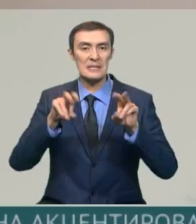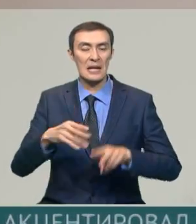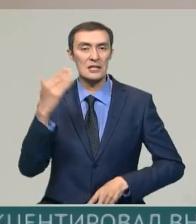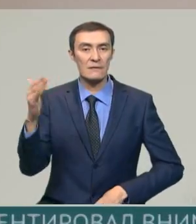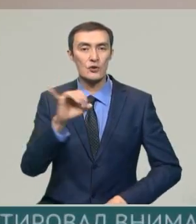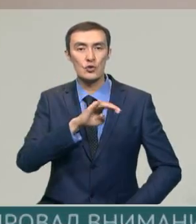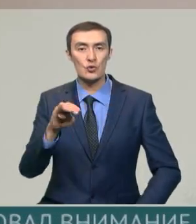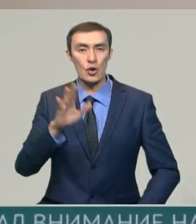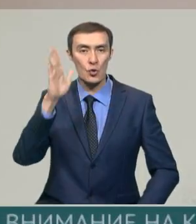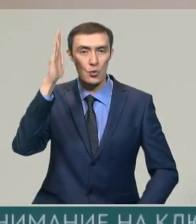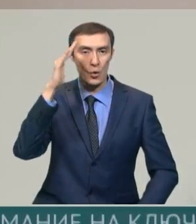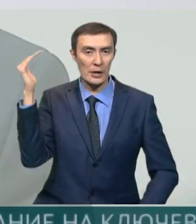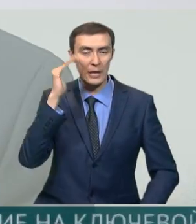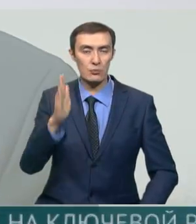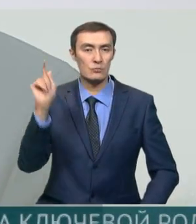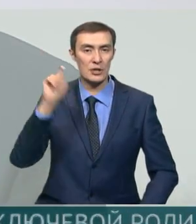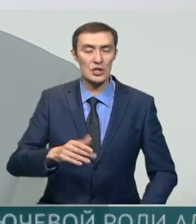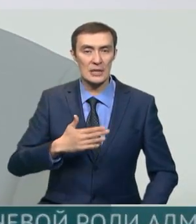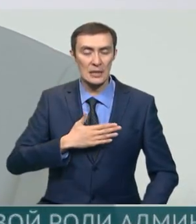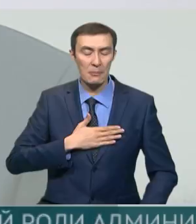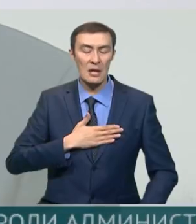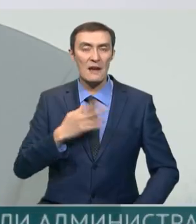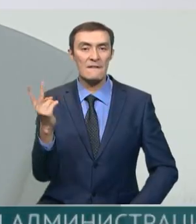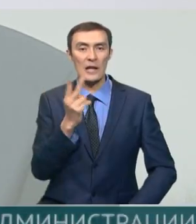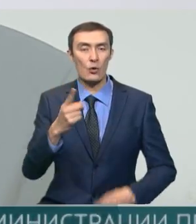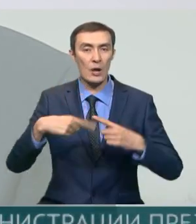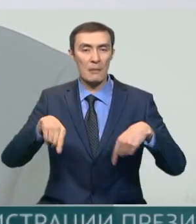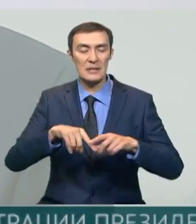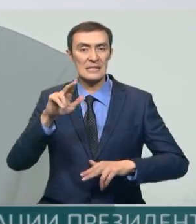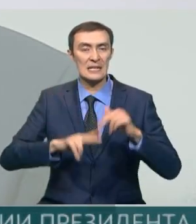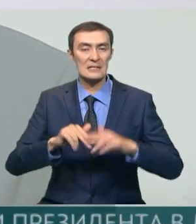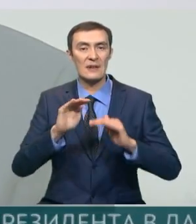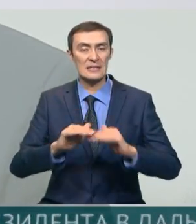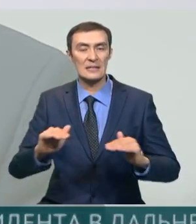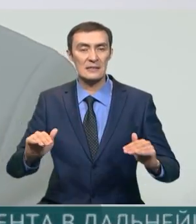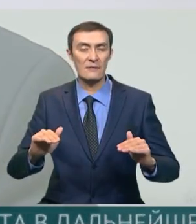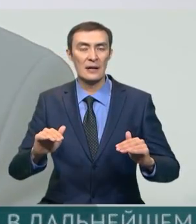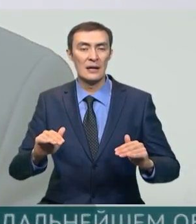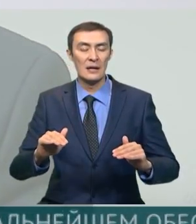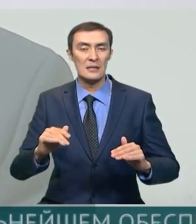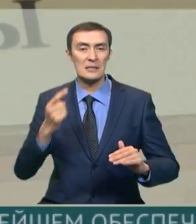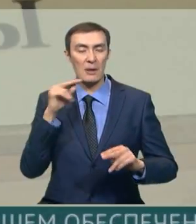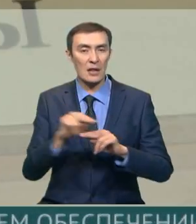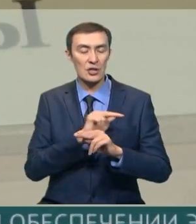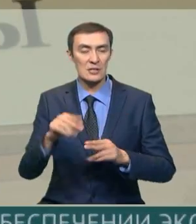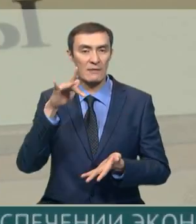Кореи будет работать у нас. И второй объект – это строительство детского онкогематологического центра